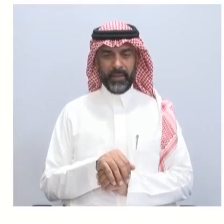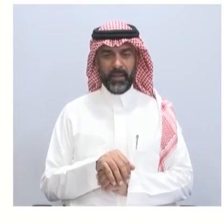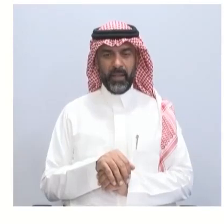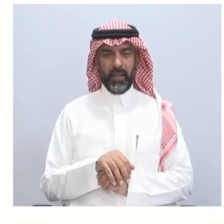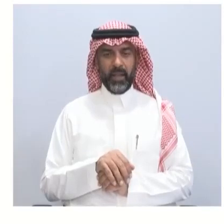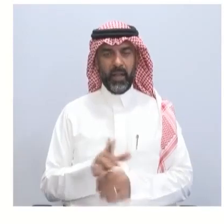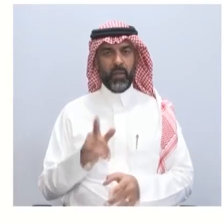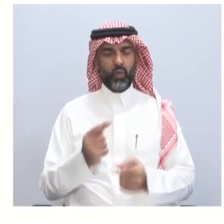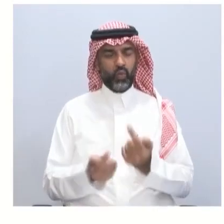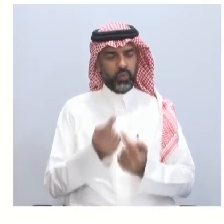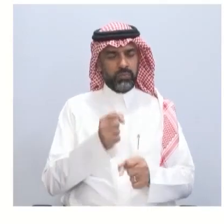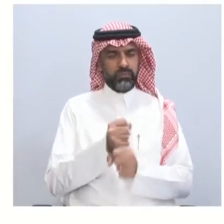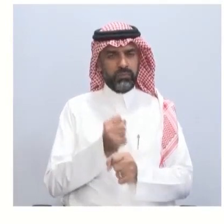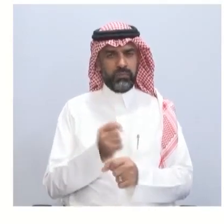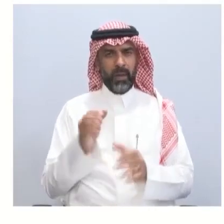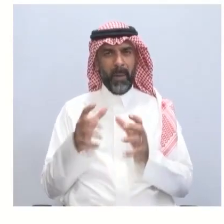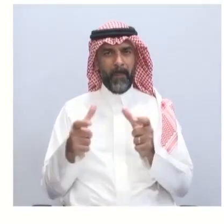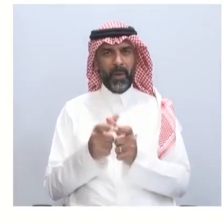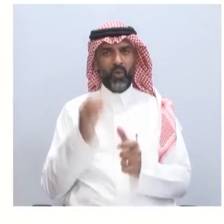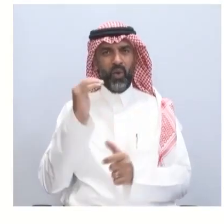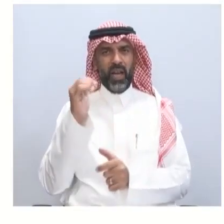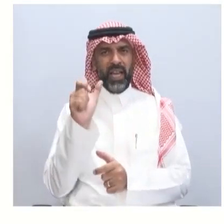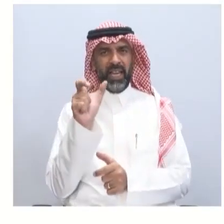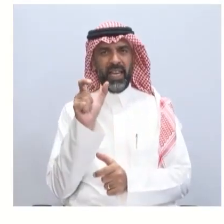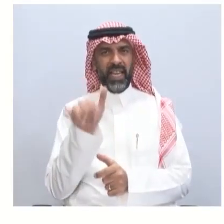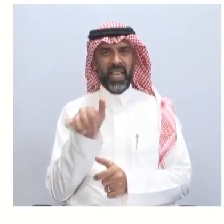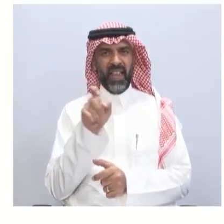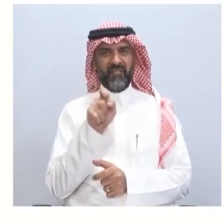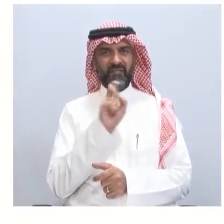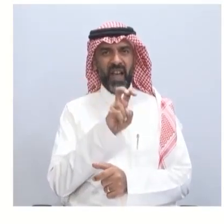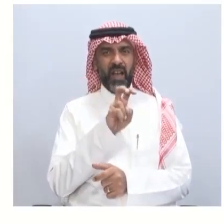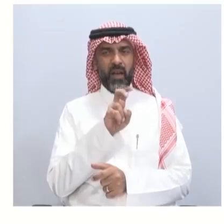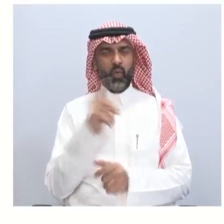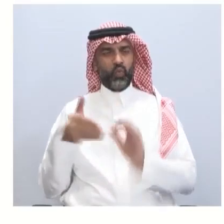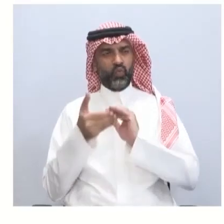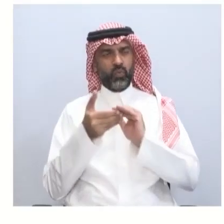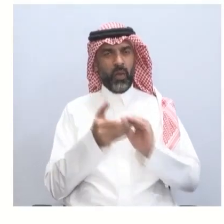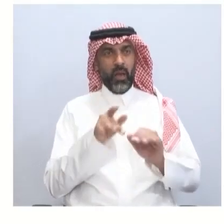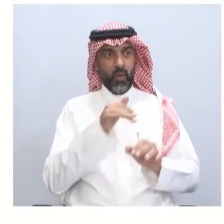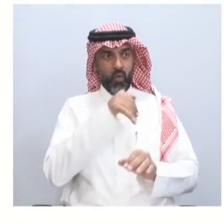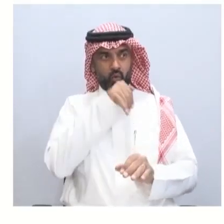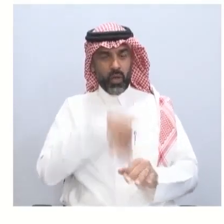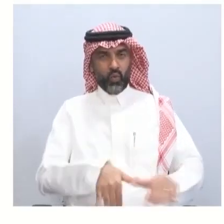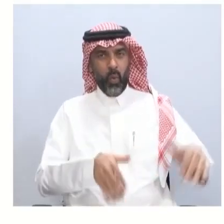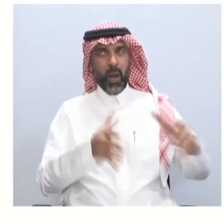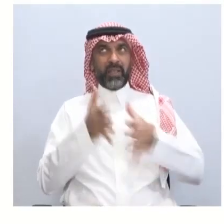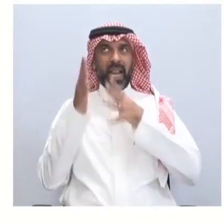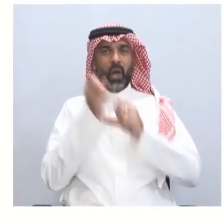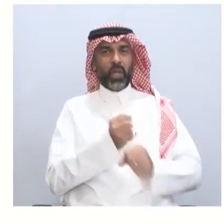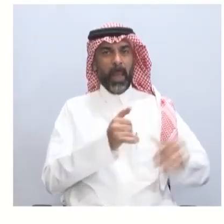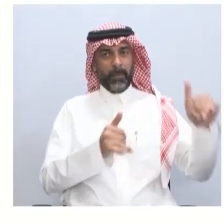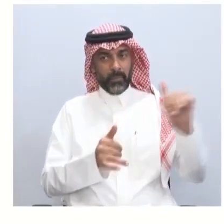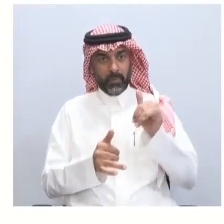كانوا خير سند للنبي صلى الله عليه وسلم وبالتحديد حينما ساندوه